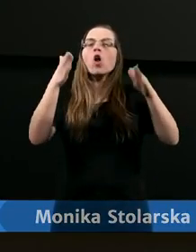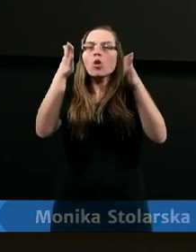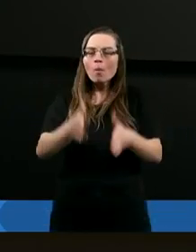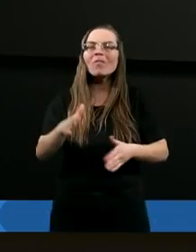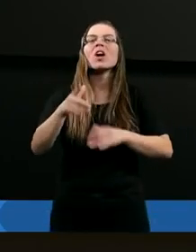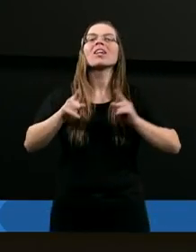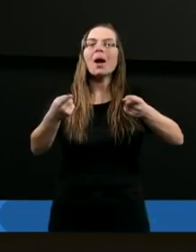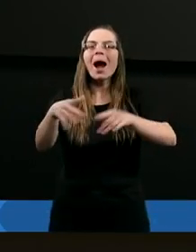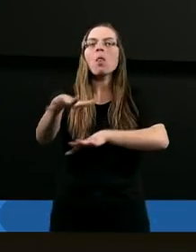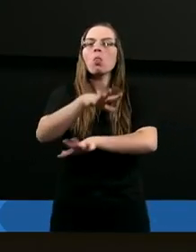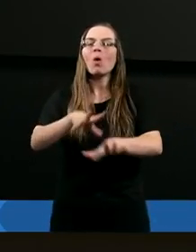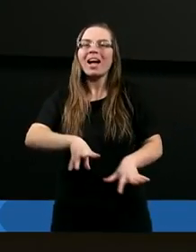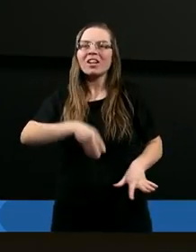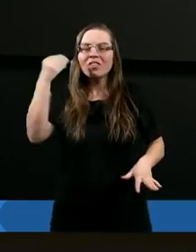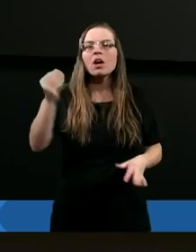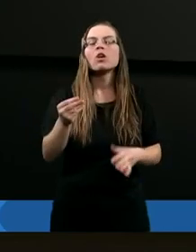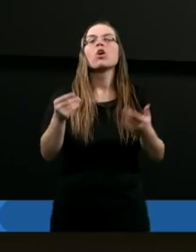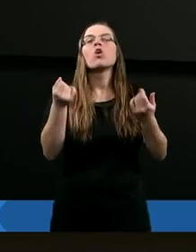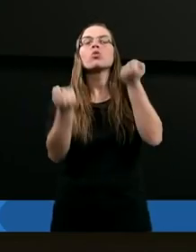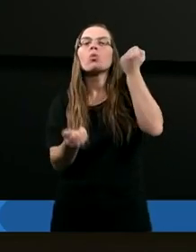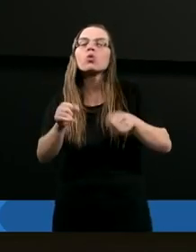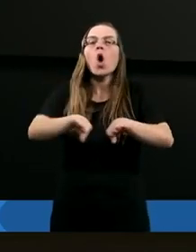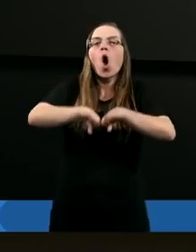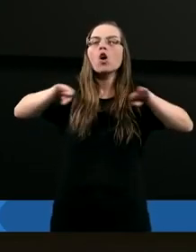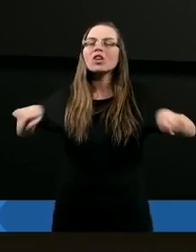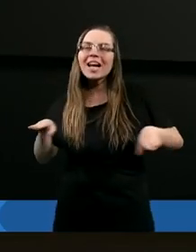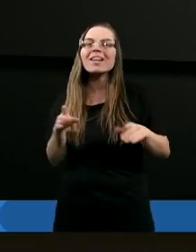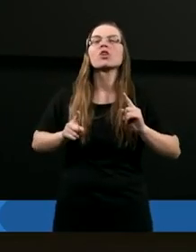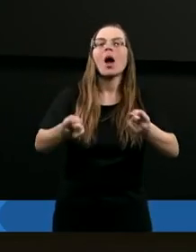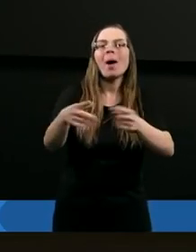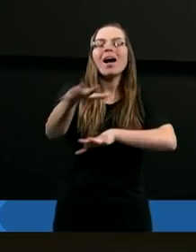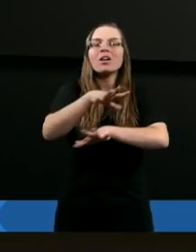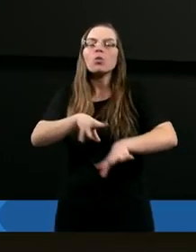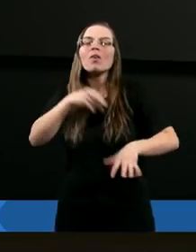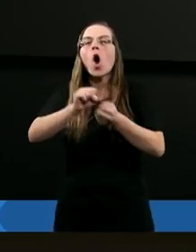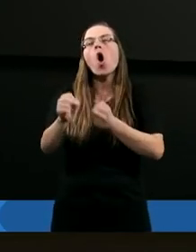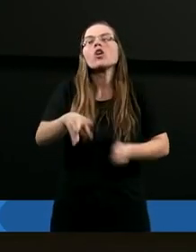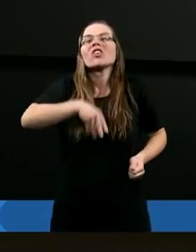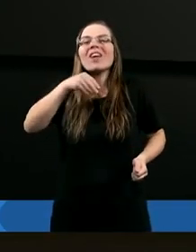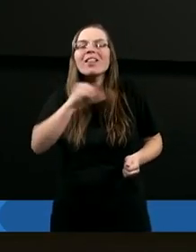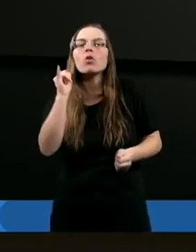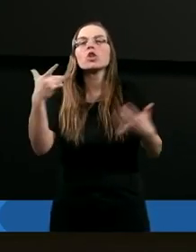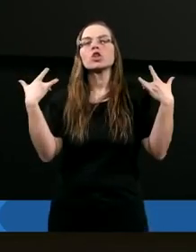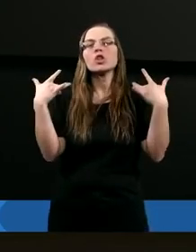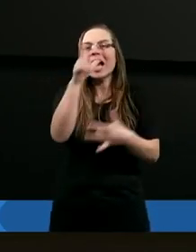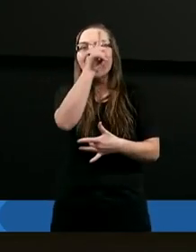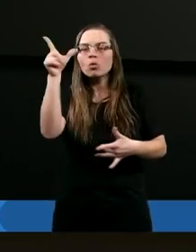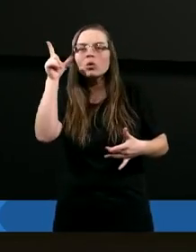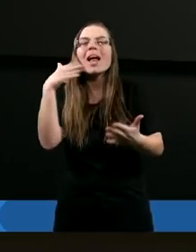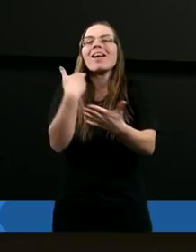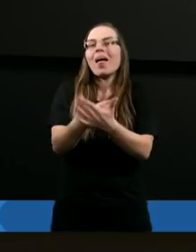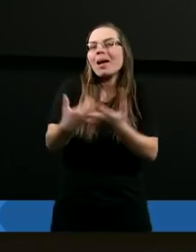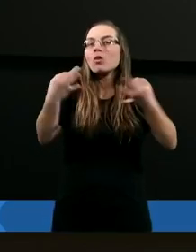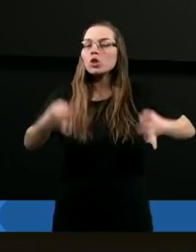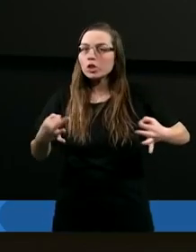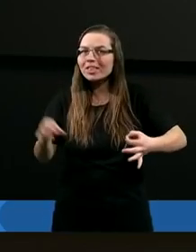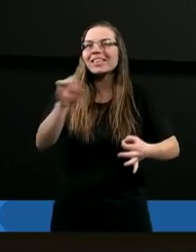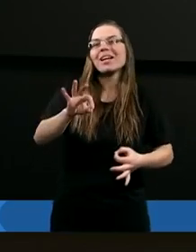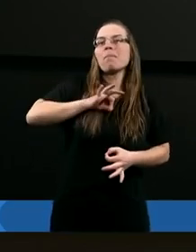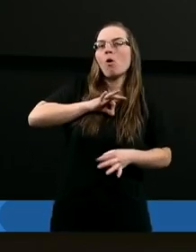Ducha Świętego. Trudno oddzielić działanie Ducha Świętego od świętości i życia ludzkiego. Dlatego dzisiaj z moimi